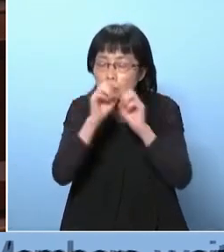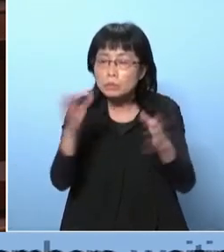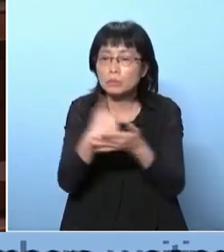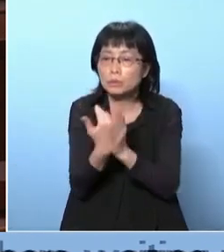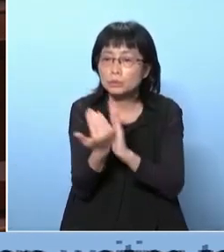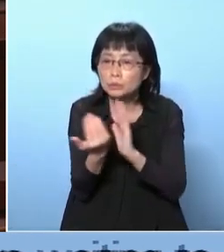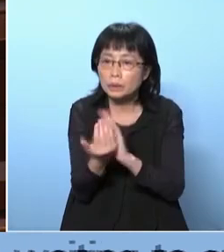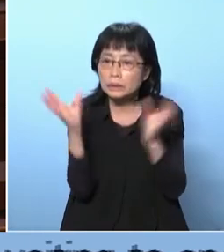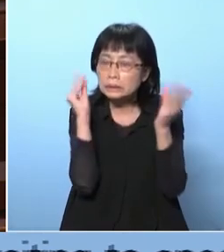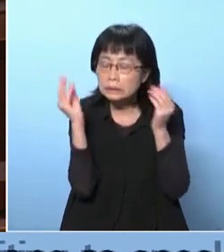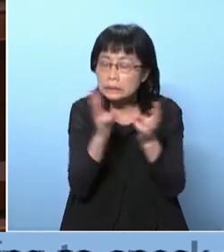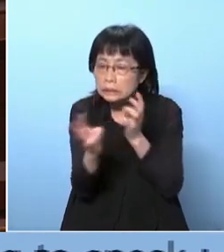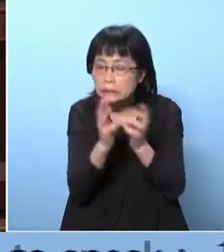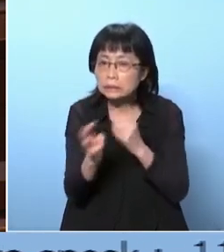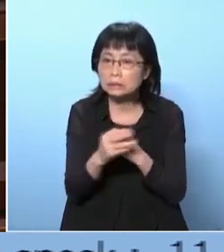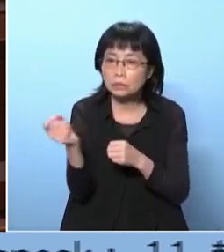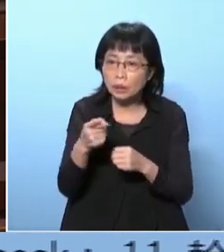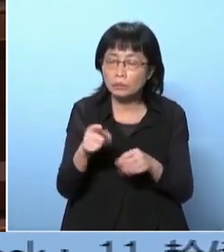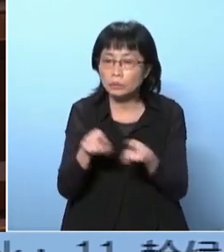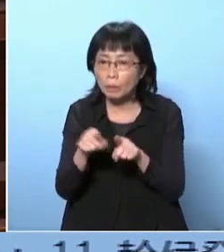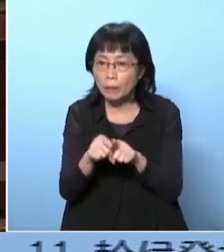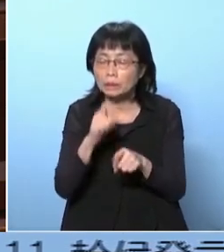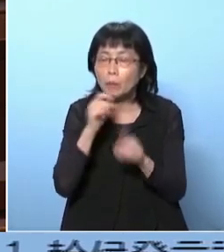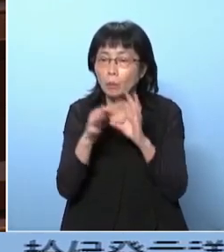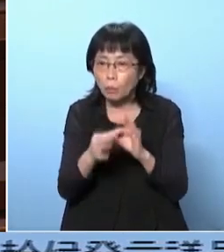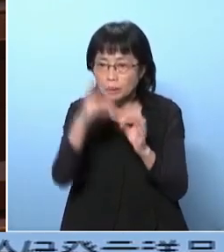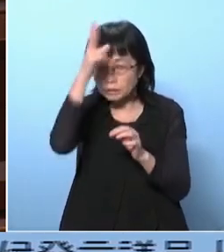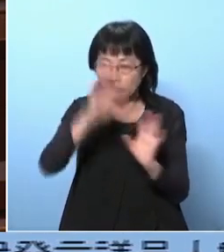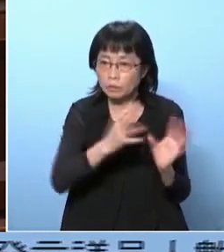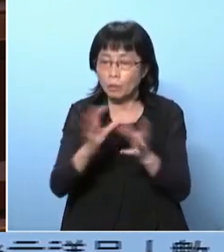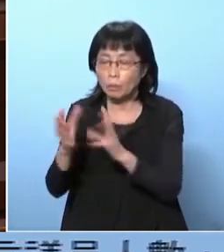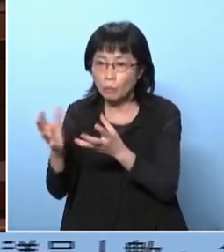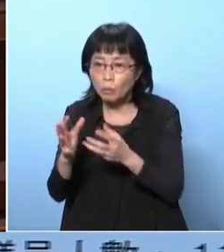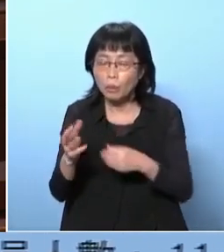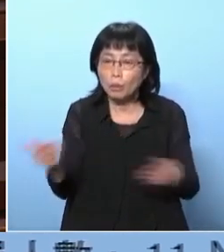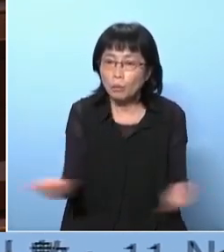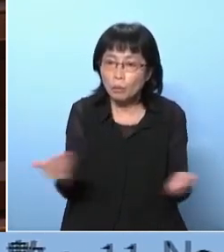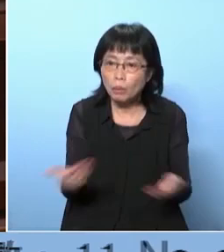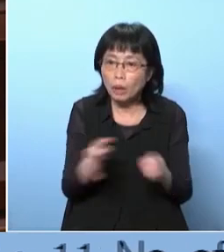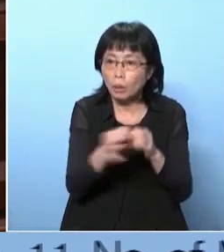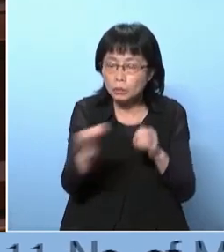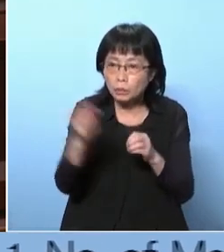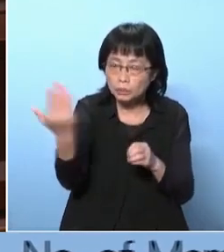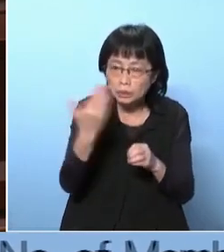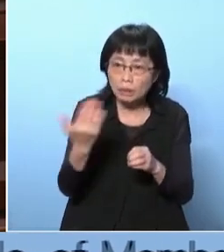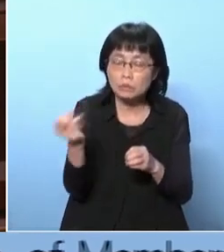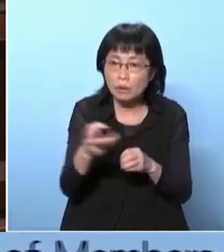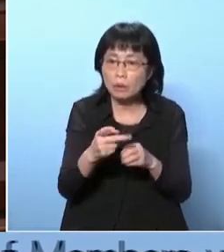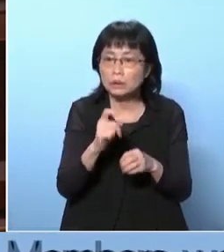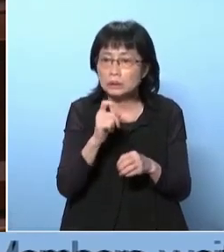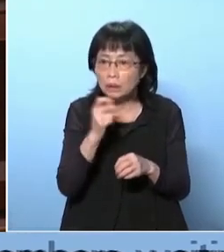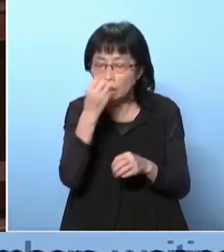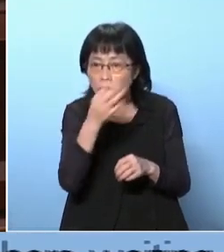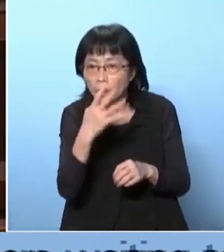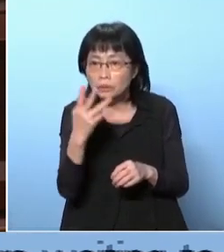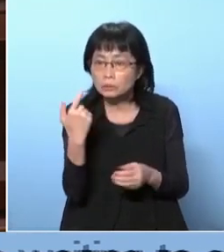訊。我們會繼續聯同相關的政策局和部門推動海島遊的發展，充分善用